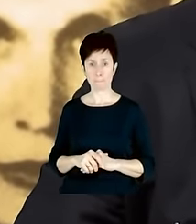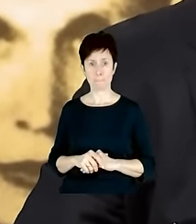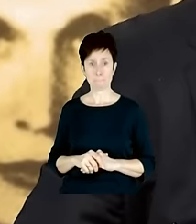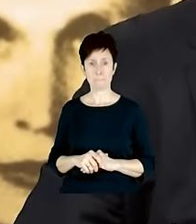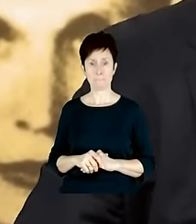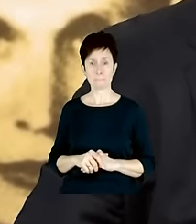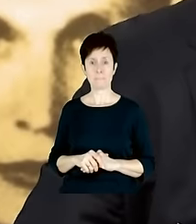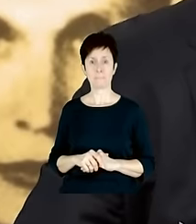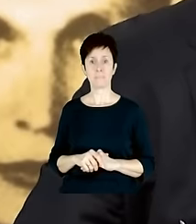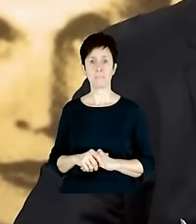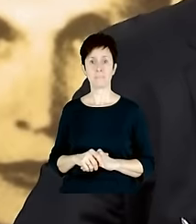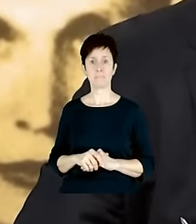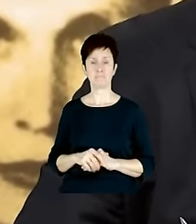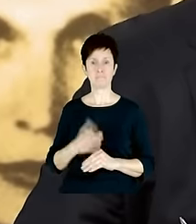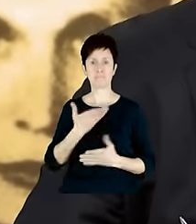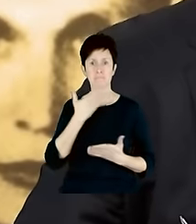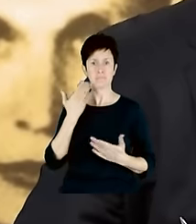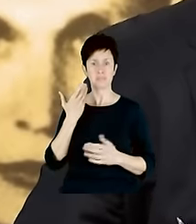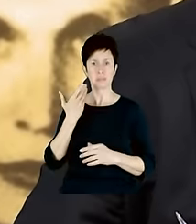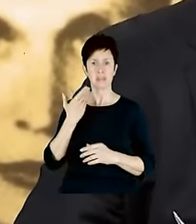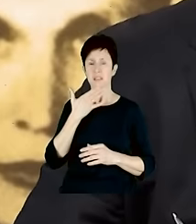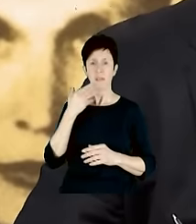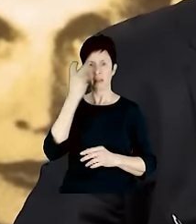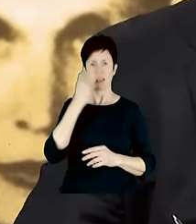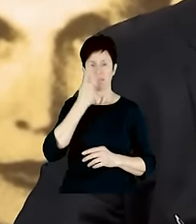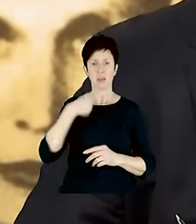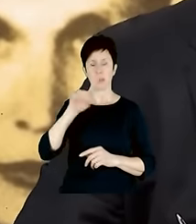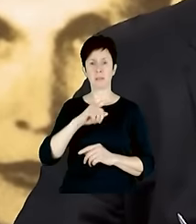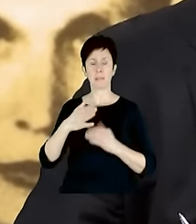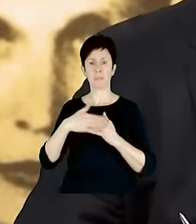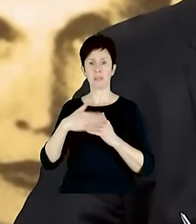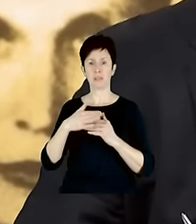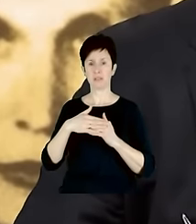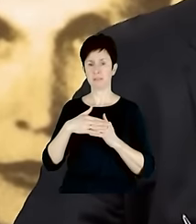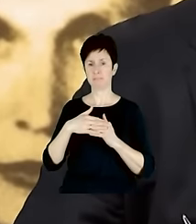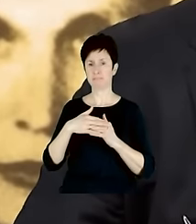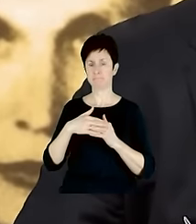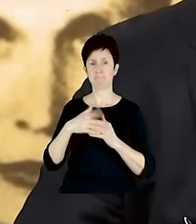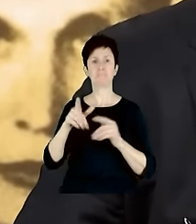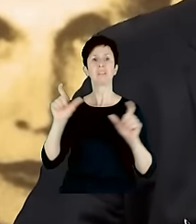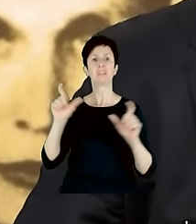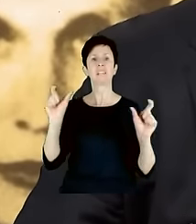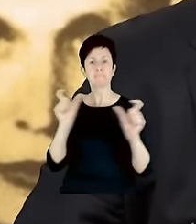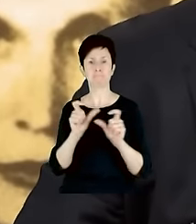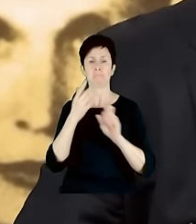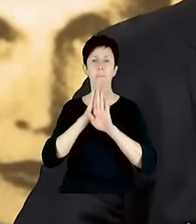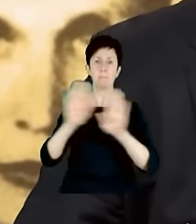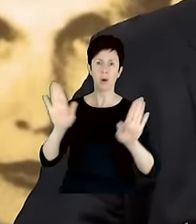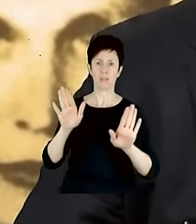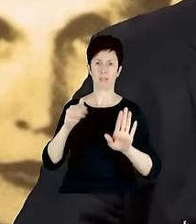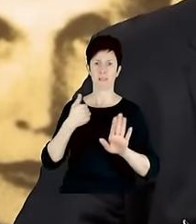no nie ma zainteresowania tymi blisko 100 wydarzeniami, uroczystościami, eksponatami przeżywanymi w różny